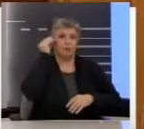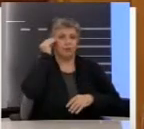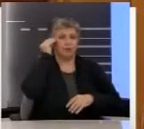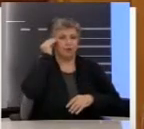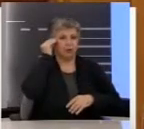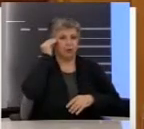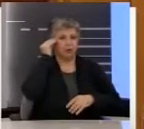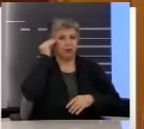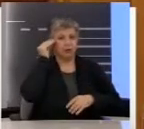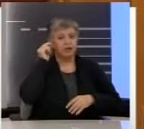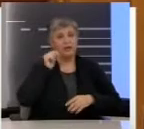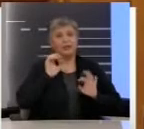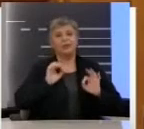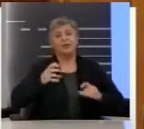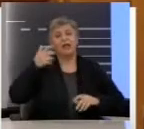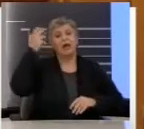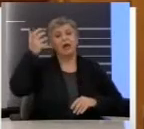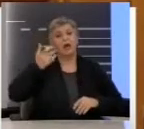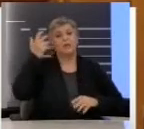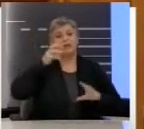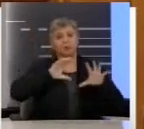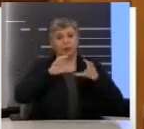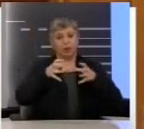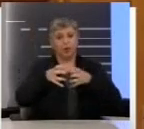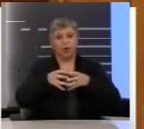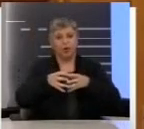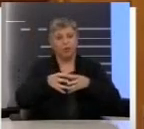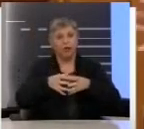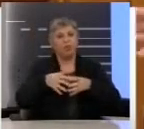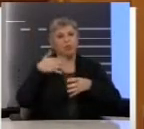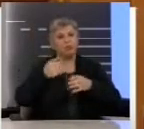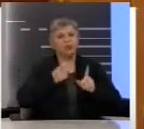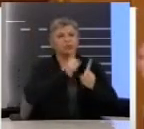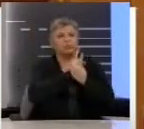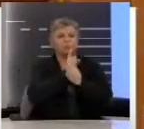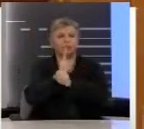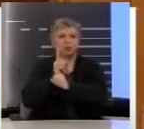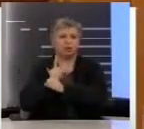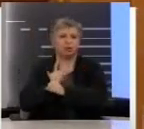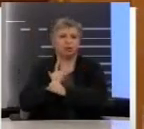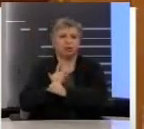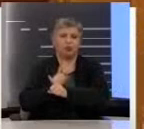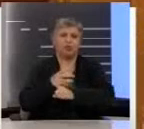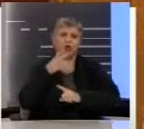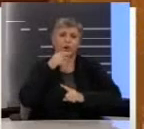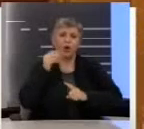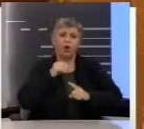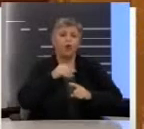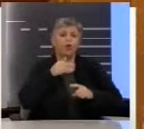η επιστημονική κοινότητα σε όλη της την έκφραση και με την ευρύτητα που δίνει